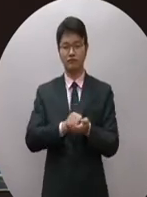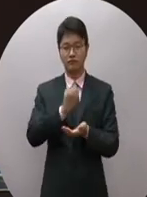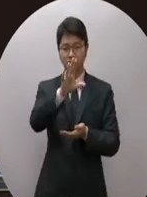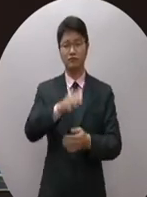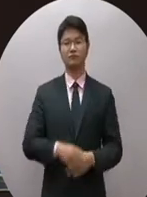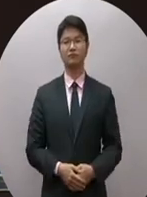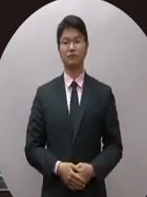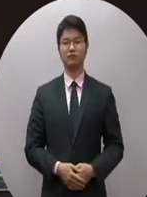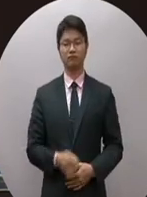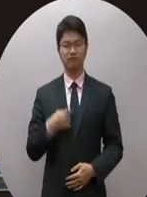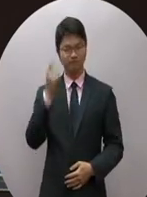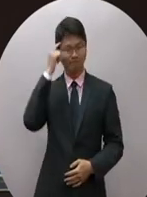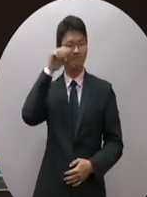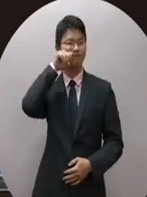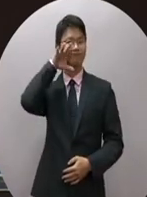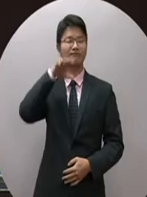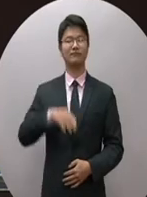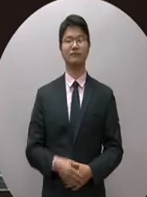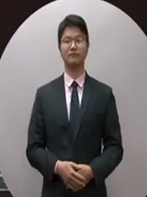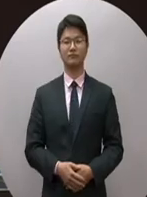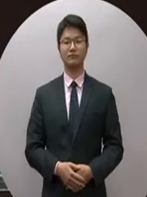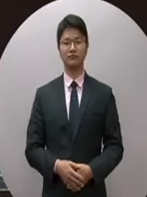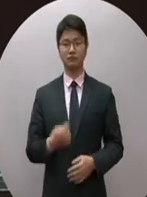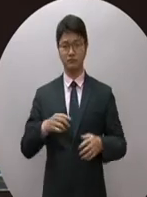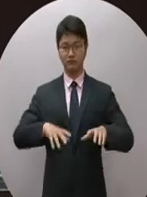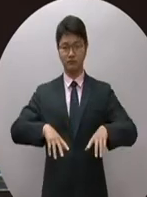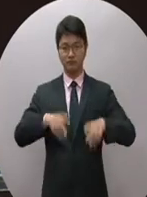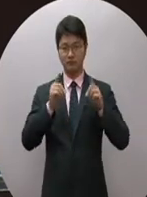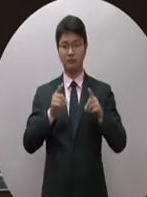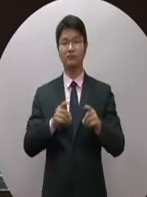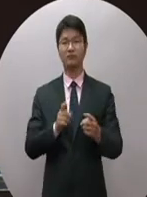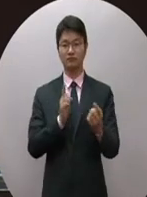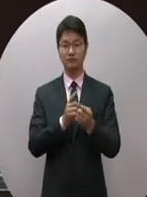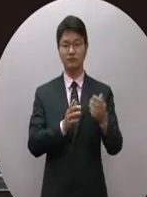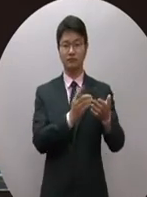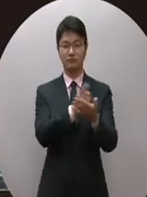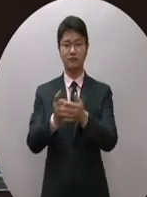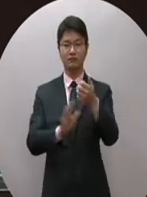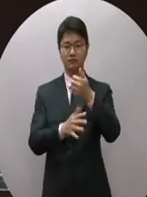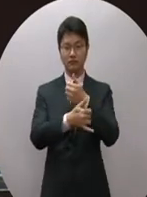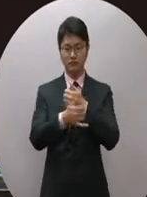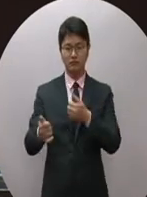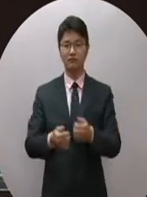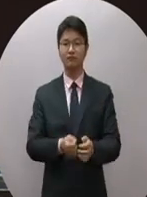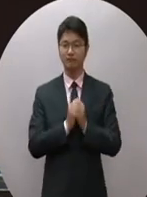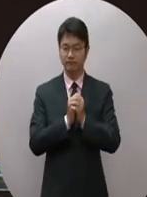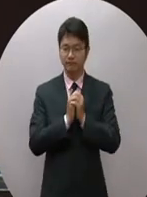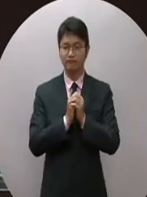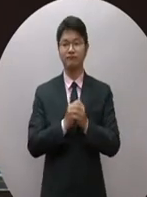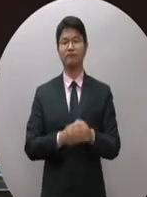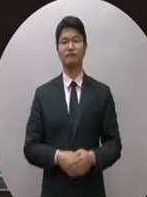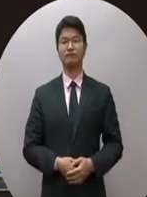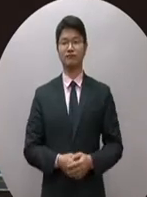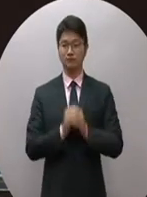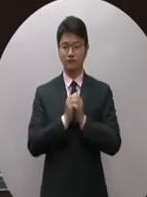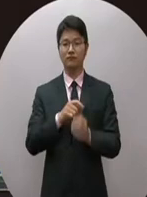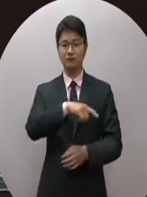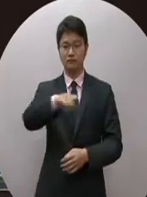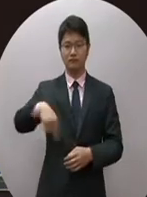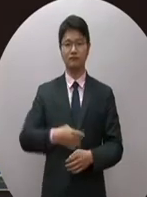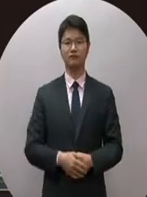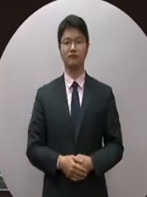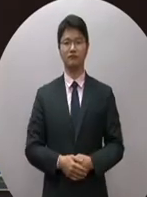告，倍感荣幸。谨先向各位委员先进拜个晚年，祝福大